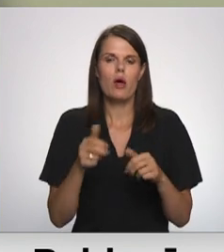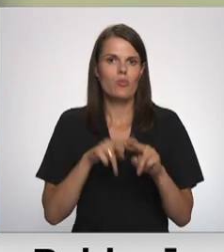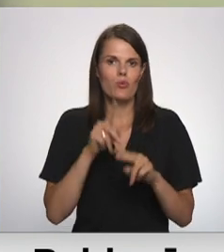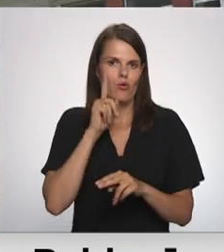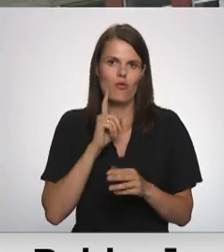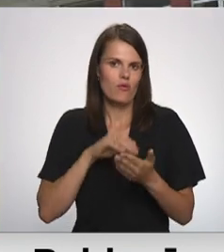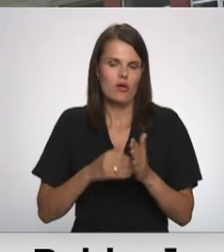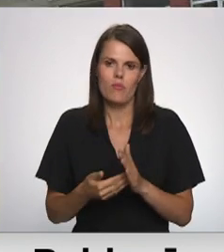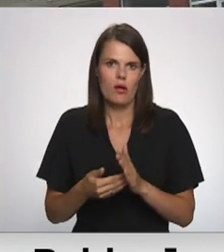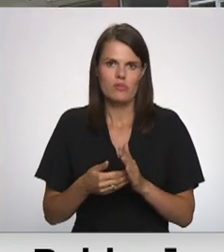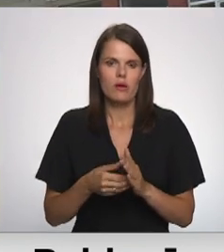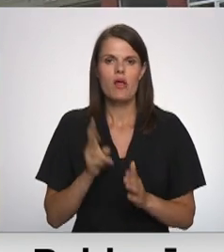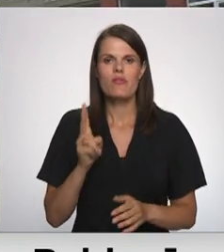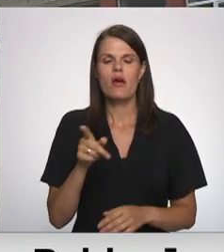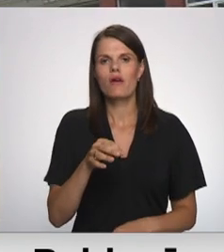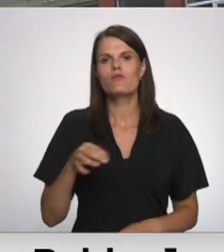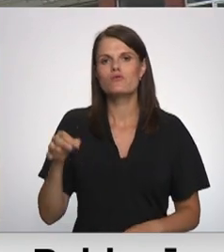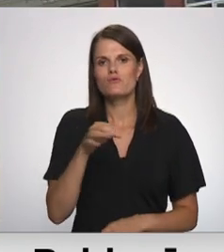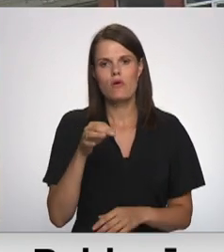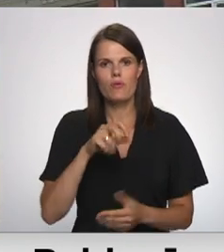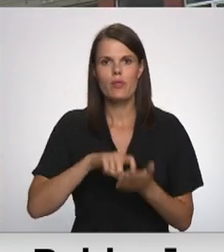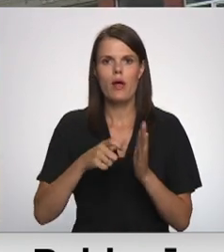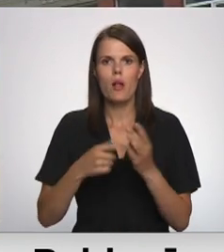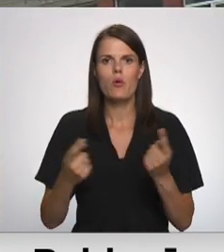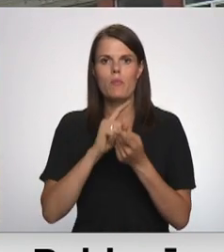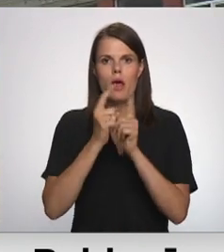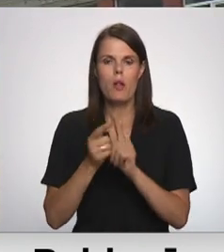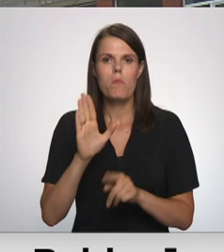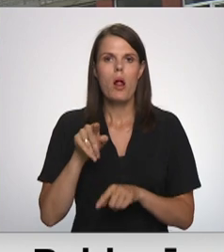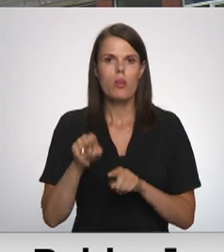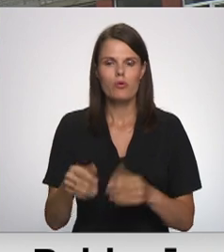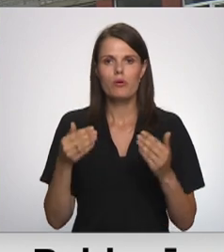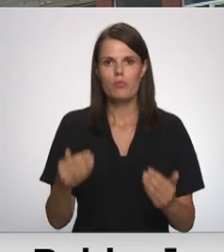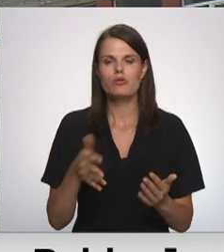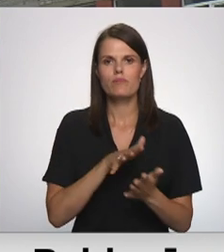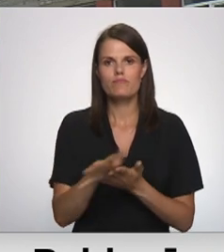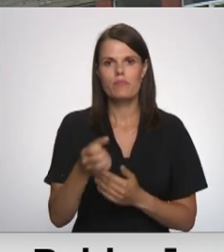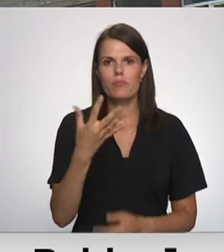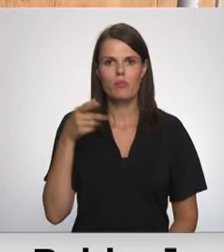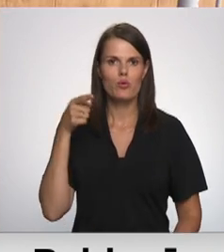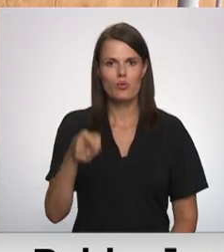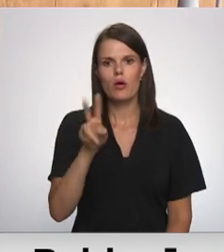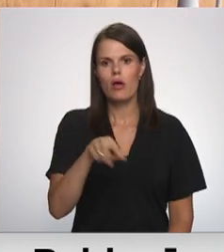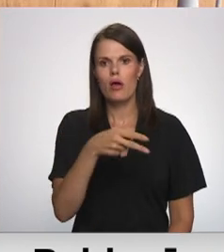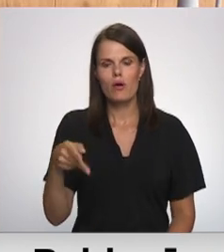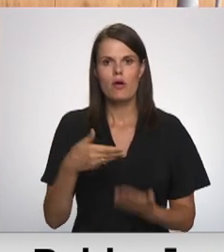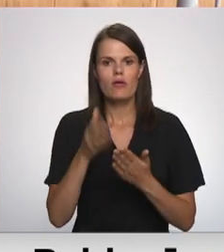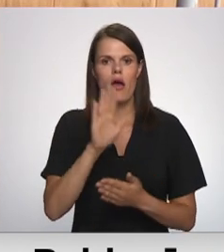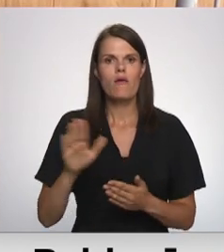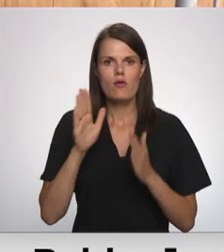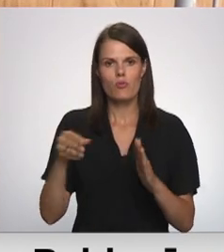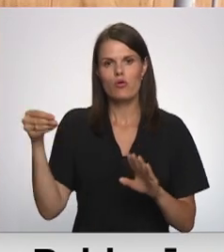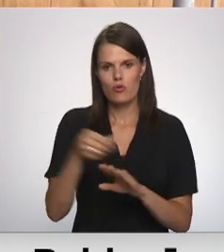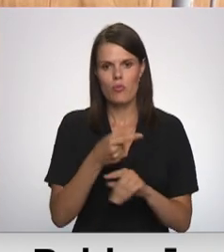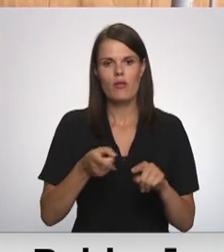komfortabli apstākļi. Ķekavas novads telpu pielāgošanai Baldonē pašreiz izlietojas 15 000 eiro. Ja valsts to